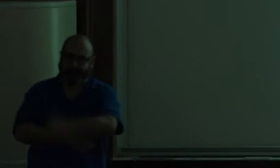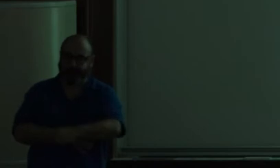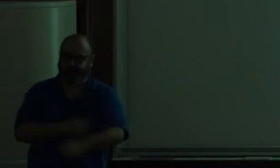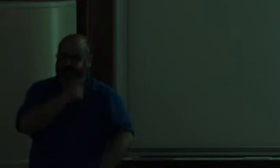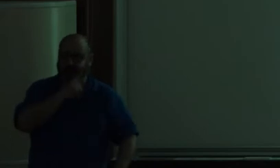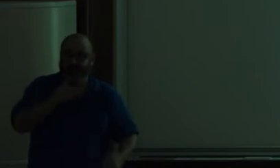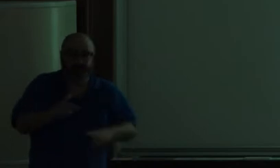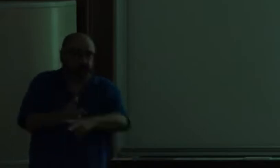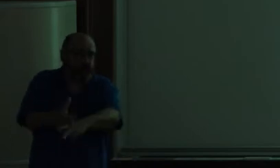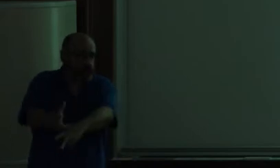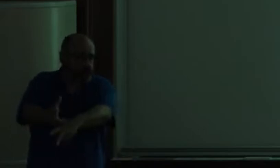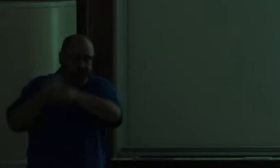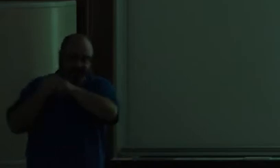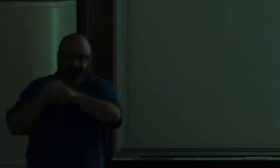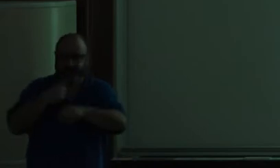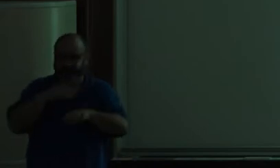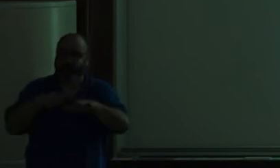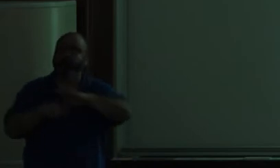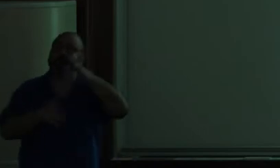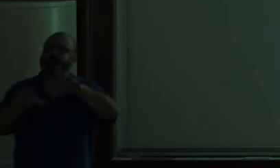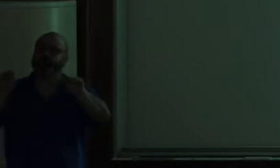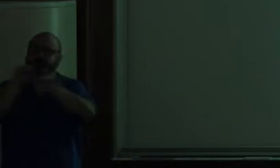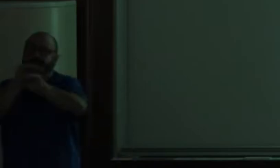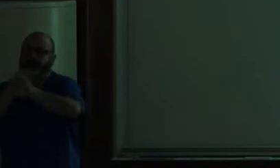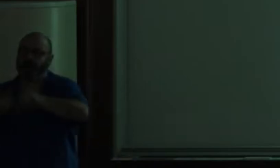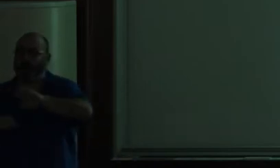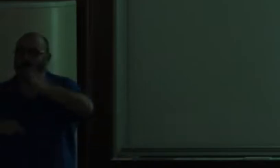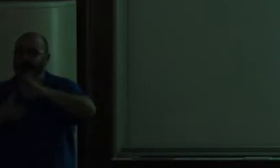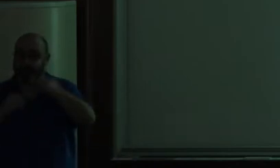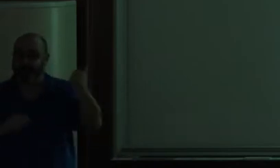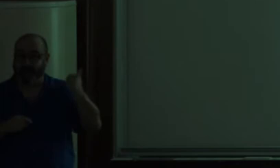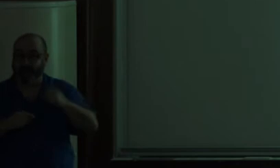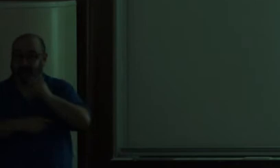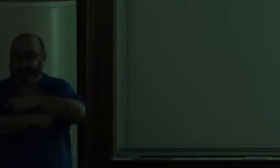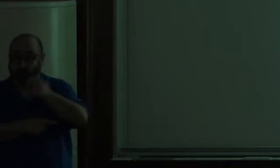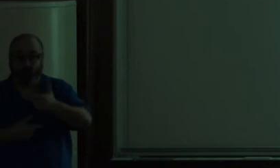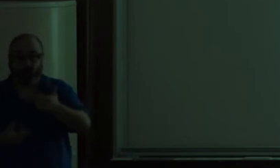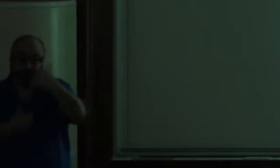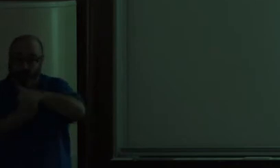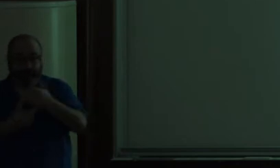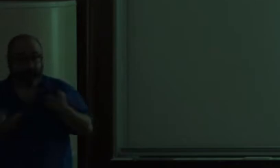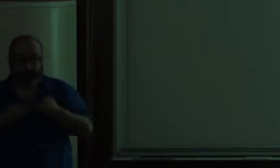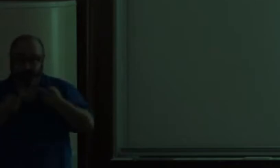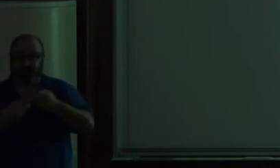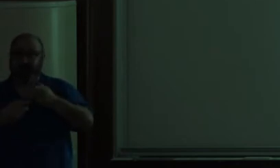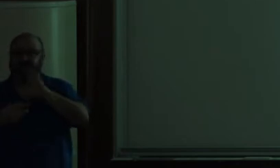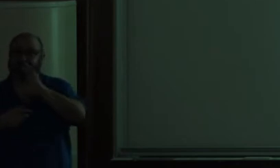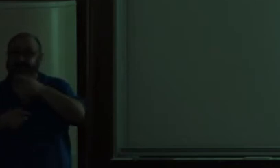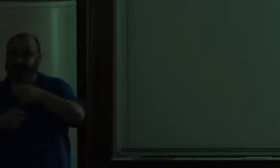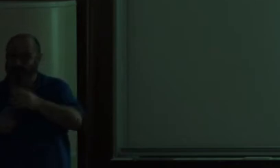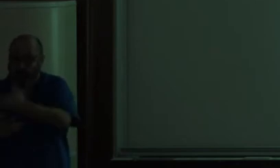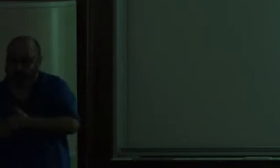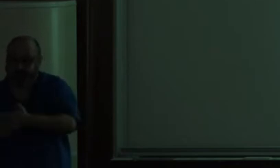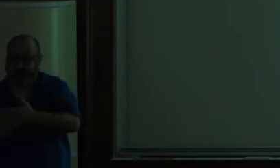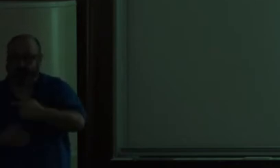manière la plus rapide de faire. Il y a d'autres manières de faire cet échange, mais c'est la manière la plus rapide de faire en Python. Ça consomme quasiment rien en mémoire, ça consomme quasiment rien en CPU. C'est